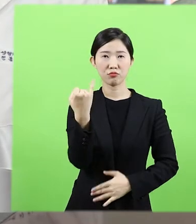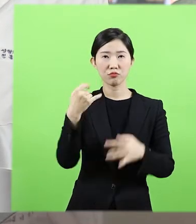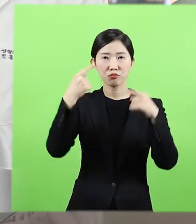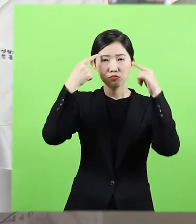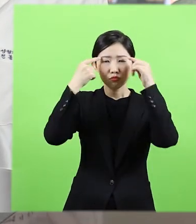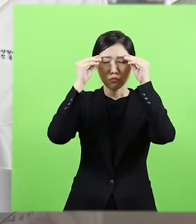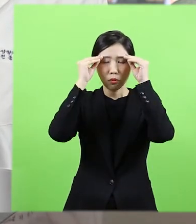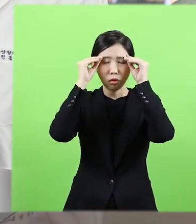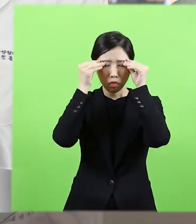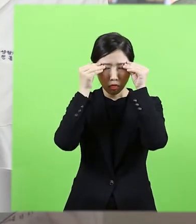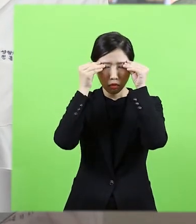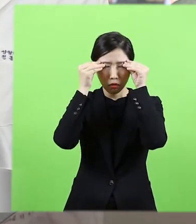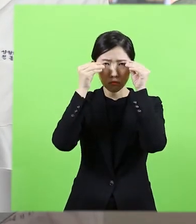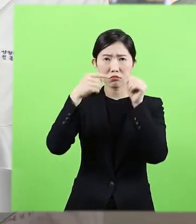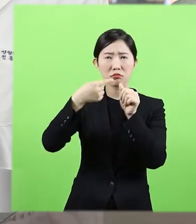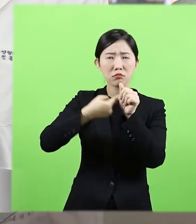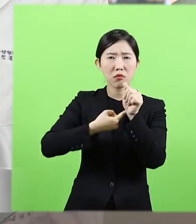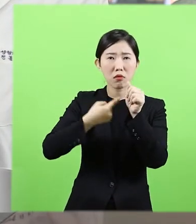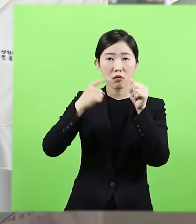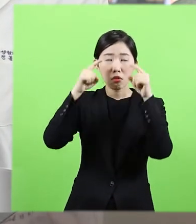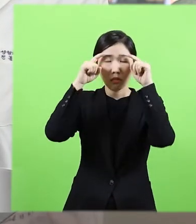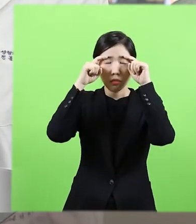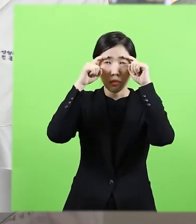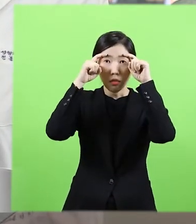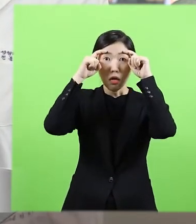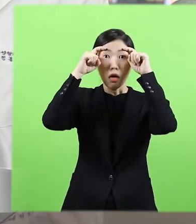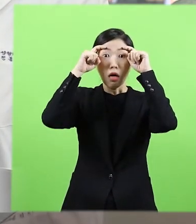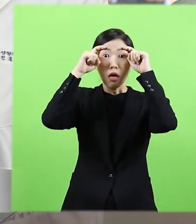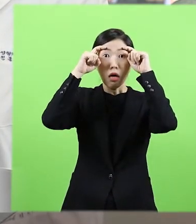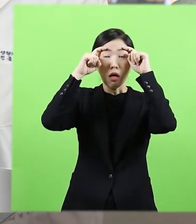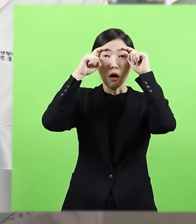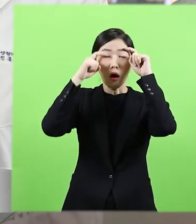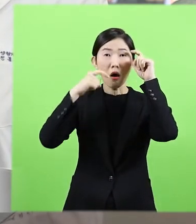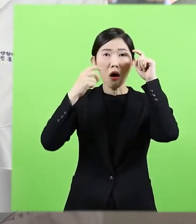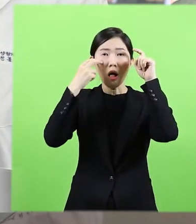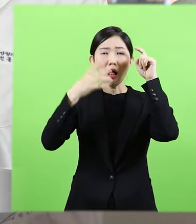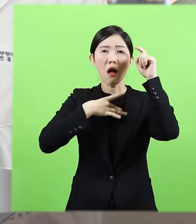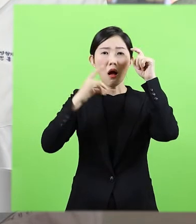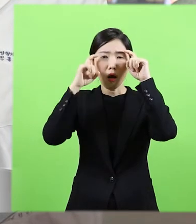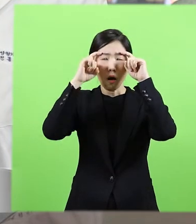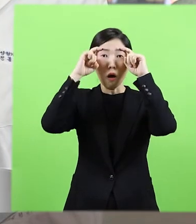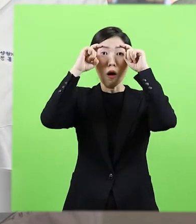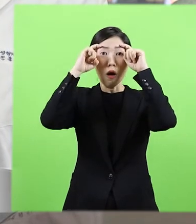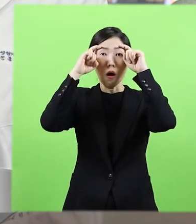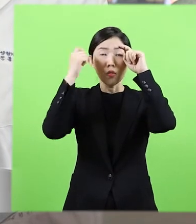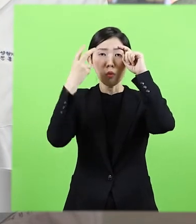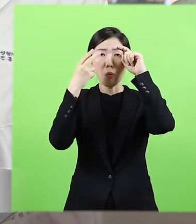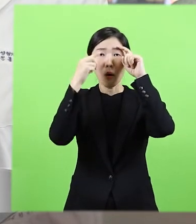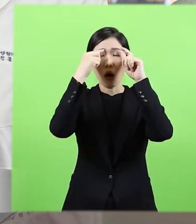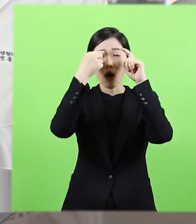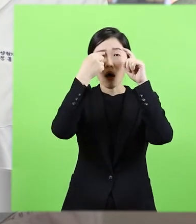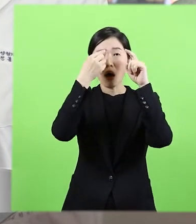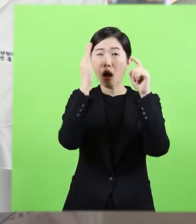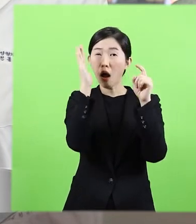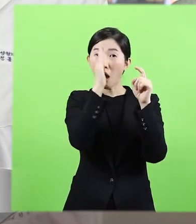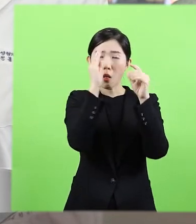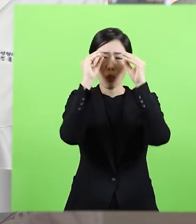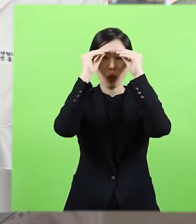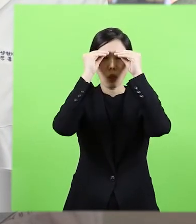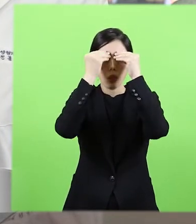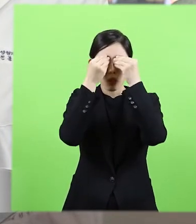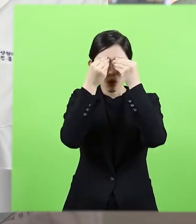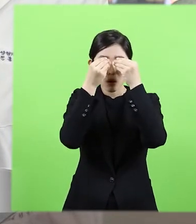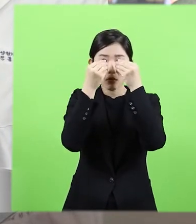환자로 눈꺼풀이 처지니까 눈썹을 많이 들고 있고 그 중에서도 이 안쪽을